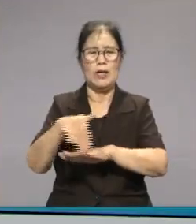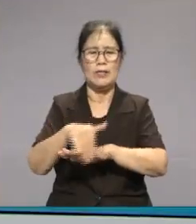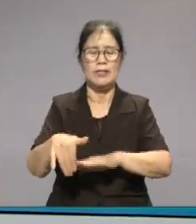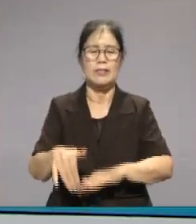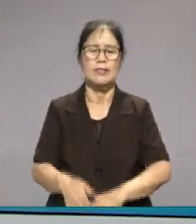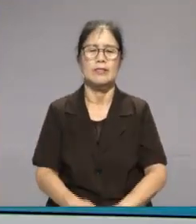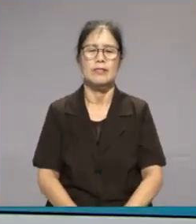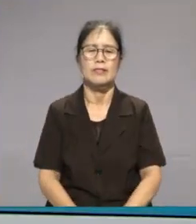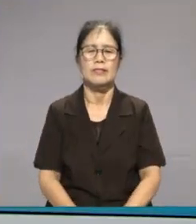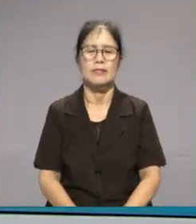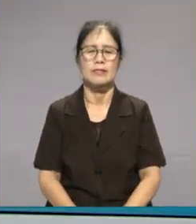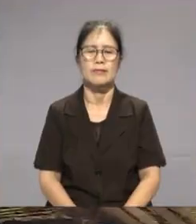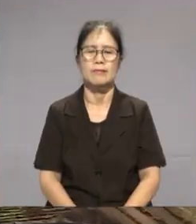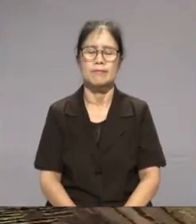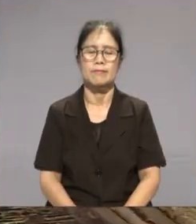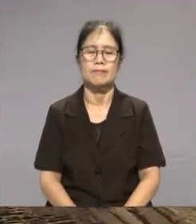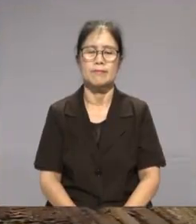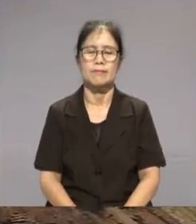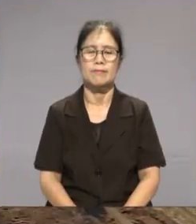기자입니다.